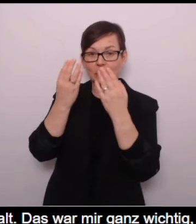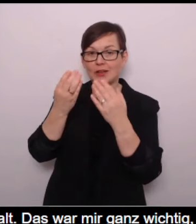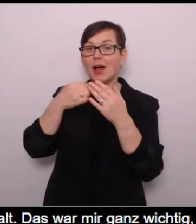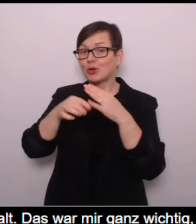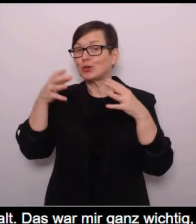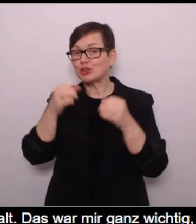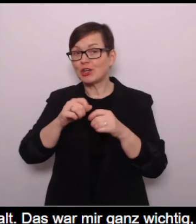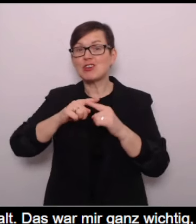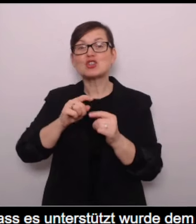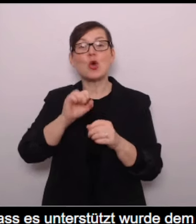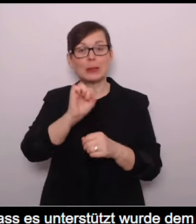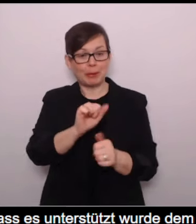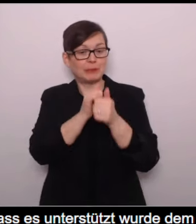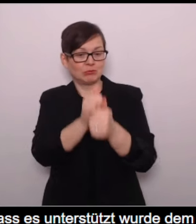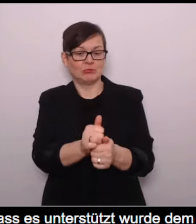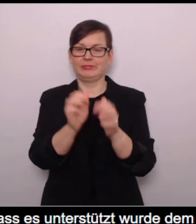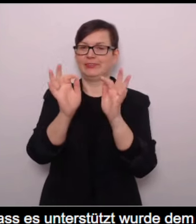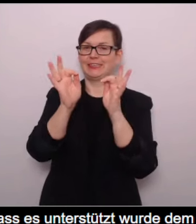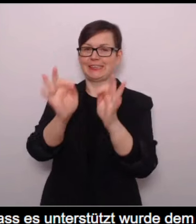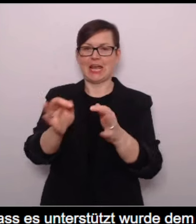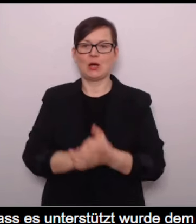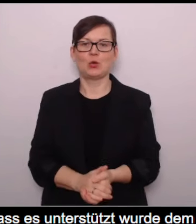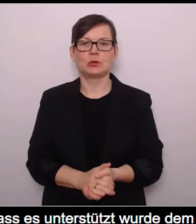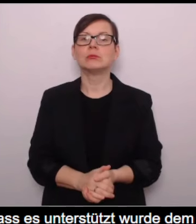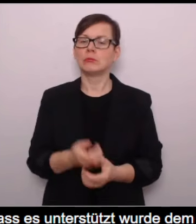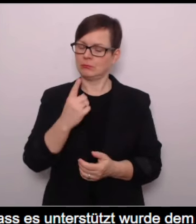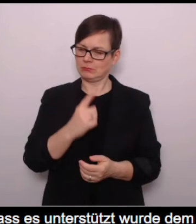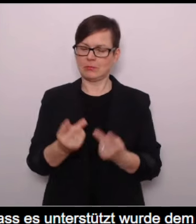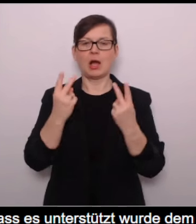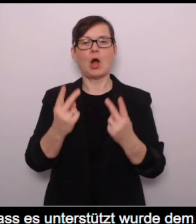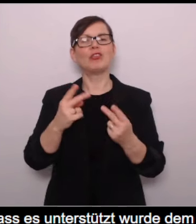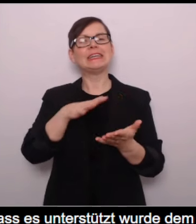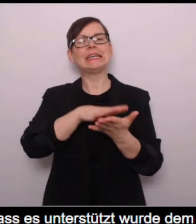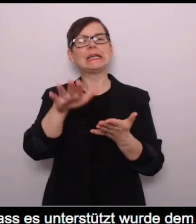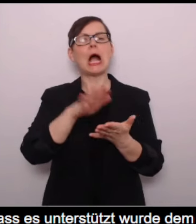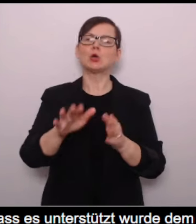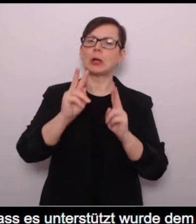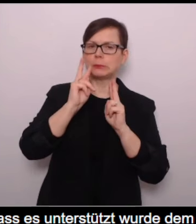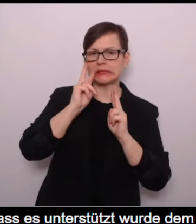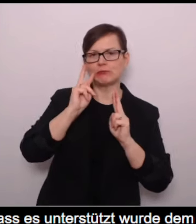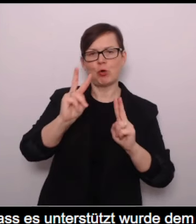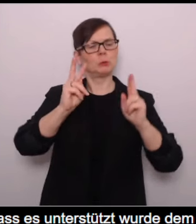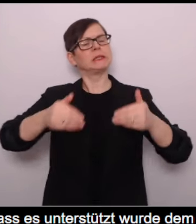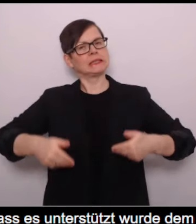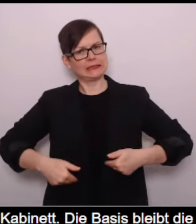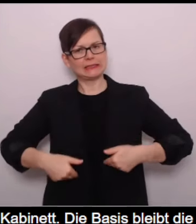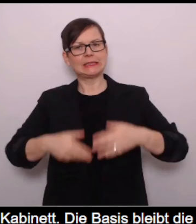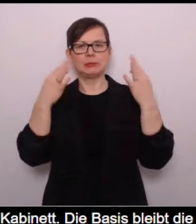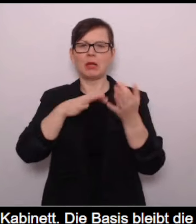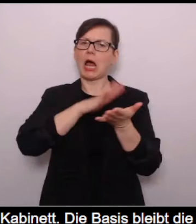Ministerpräsidenten schon erwähnt, selbstverständlich durch die Einhaltung der Schuldenremse weiter gewährleistet. Wir haben